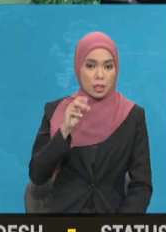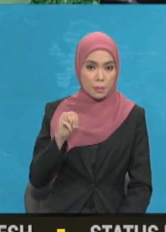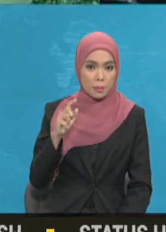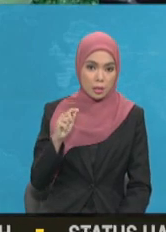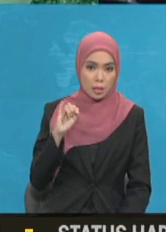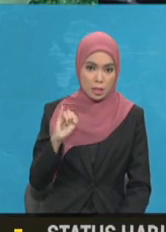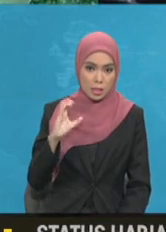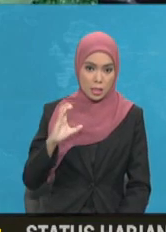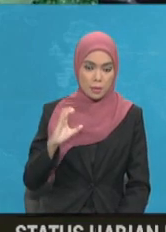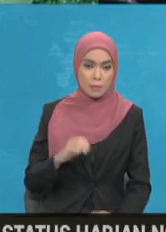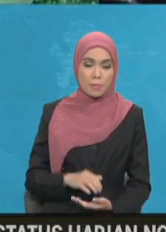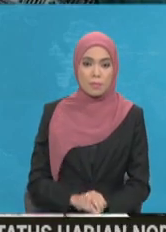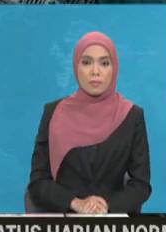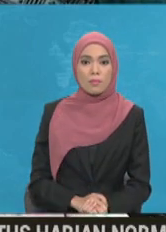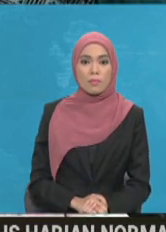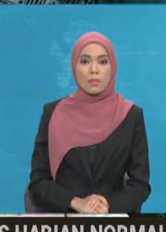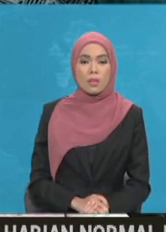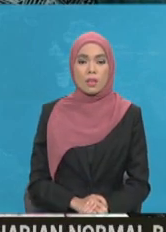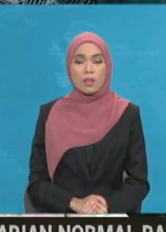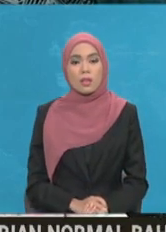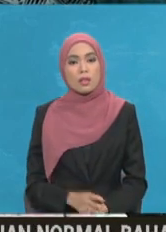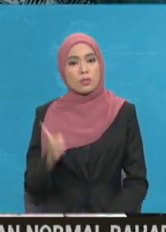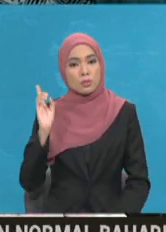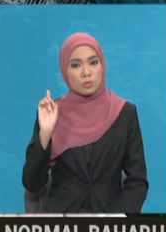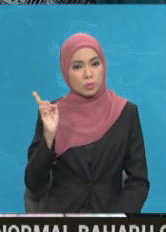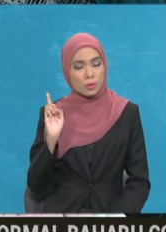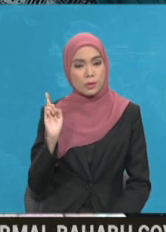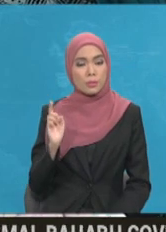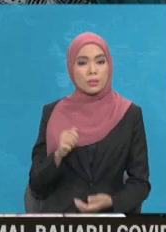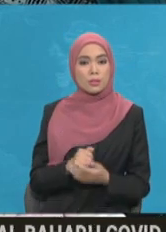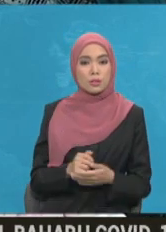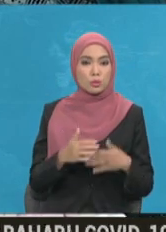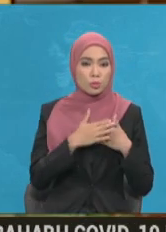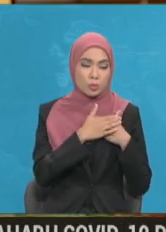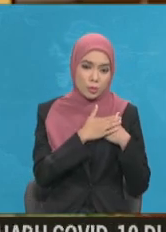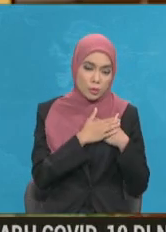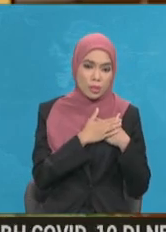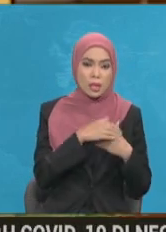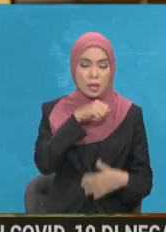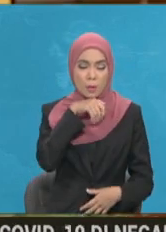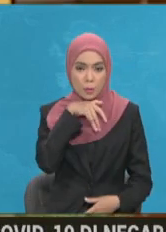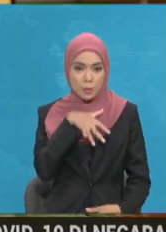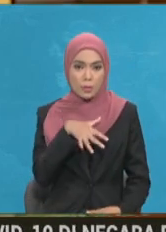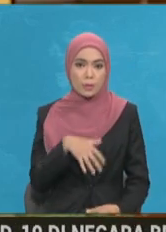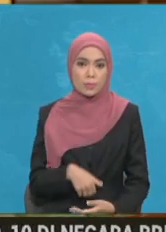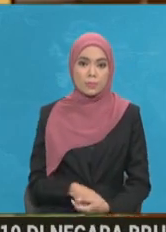info komunikasi pengisian majelis ceramah khas bertajuk mencintai Rasulullah untuk Syafaat